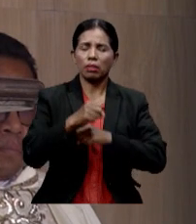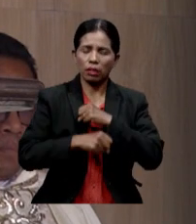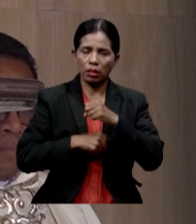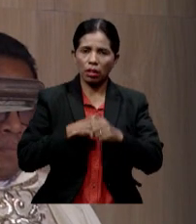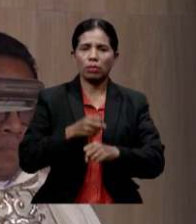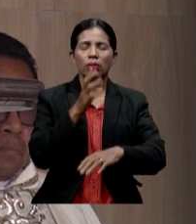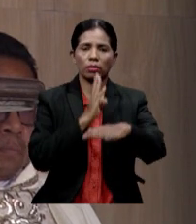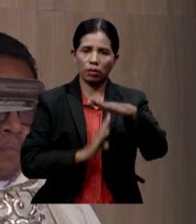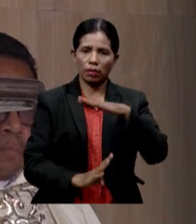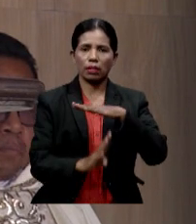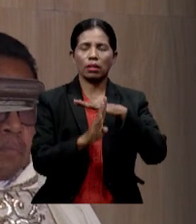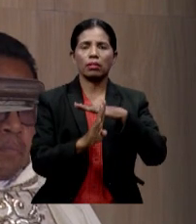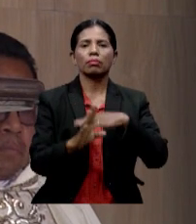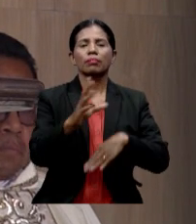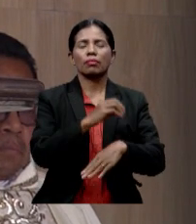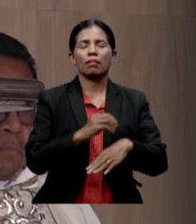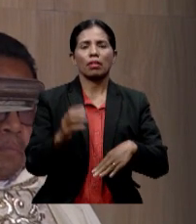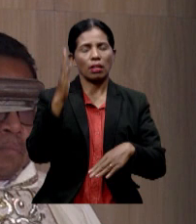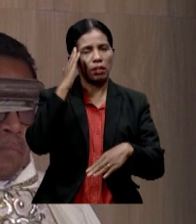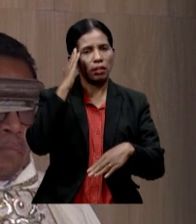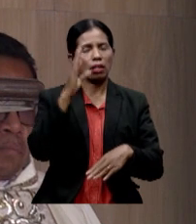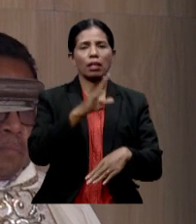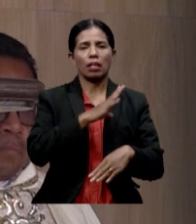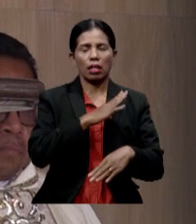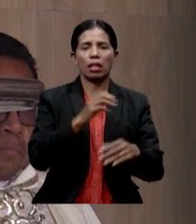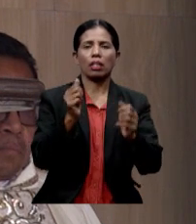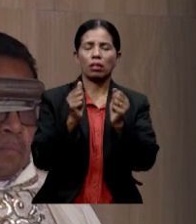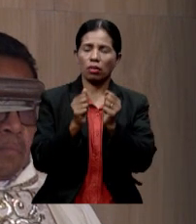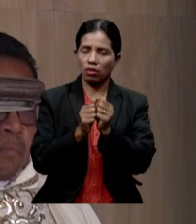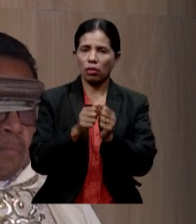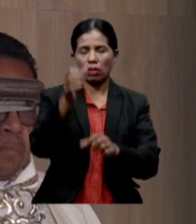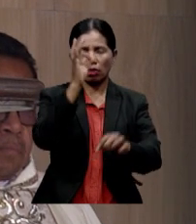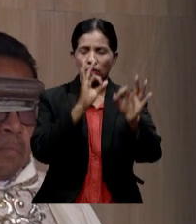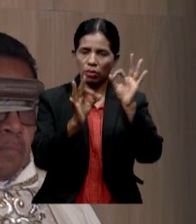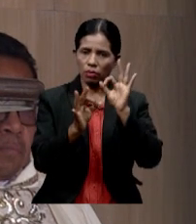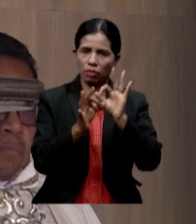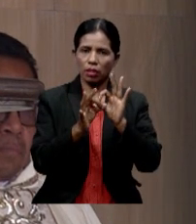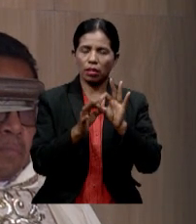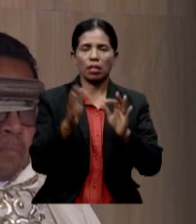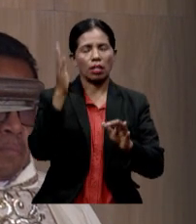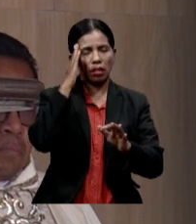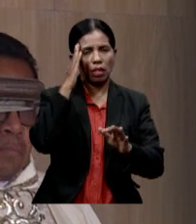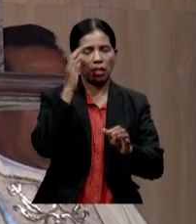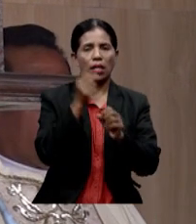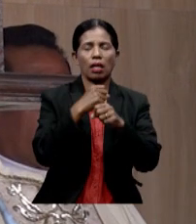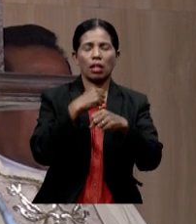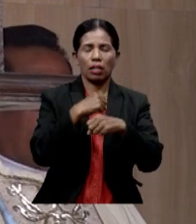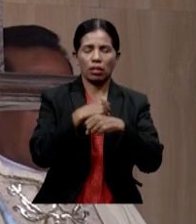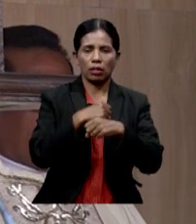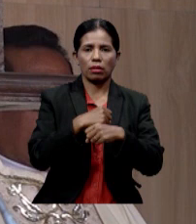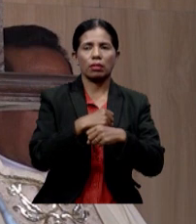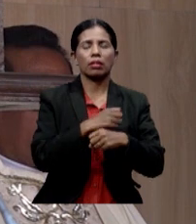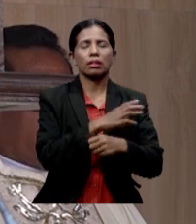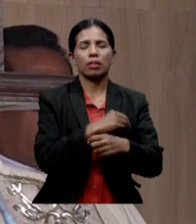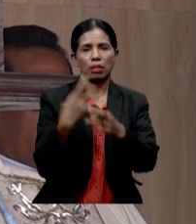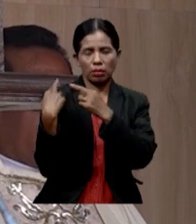haraikan. Ni hatene hein o fier. Ni hatene halau ni aknar o domin. Ebe